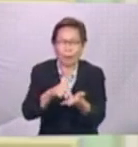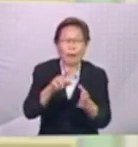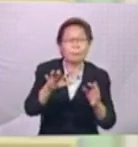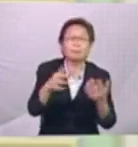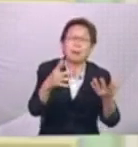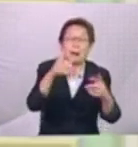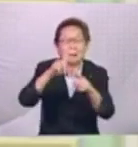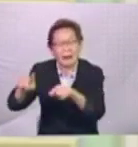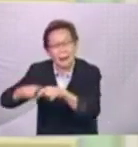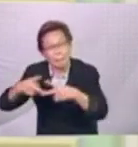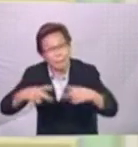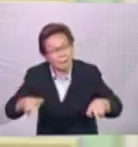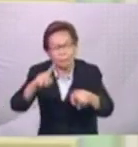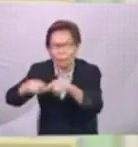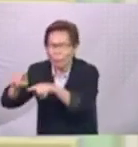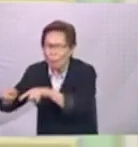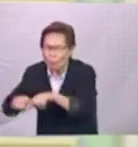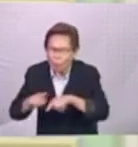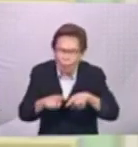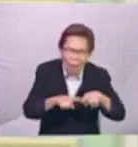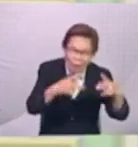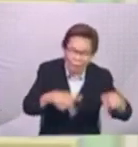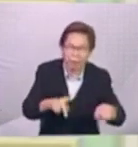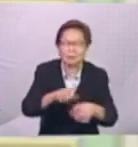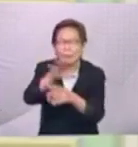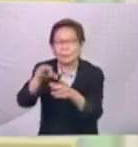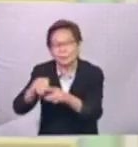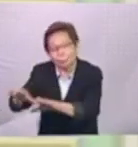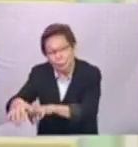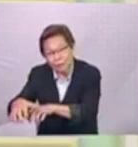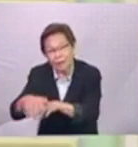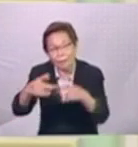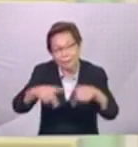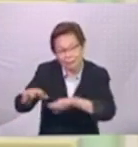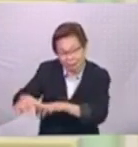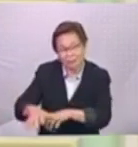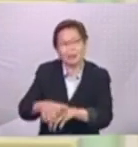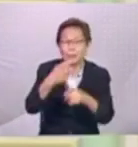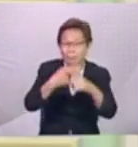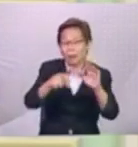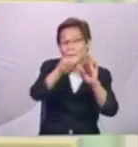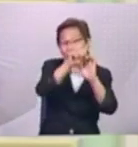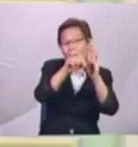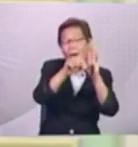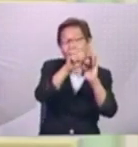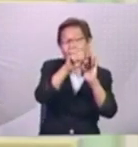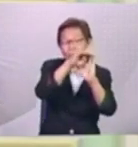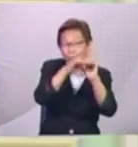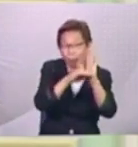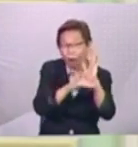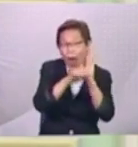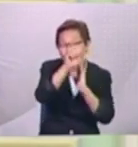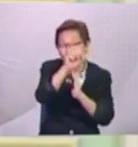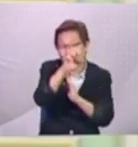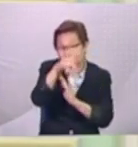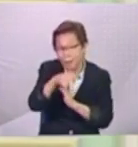di pasar pasar basah masuk fathani tetapi e-shop yang ditentukan oleh kerajaan mesti